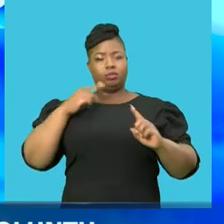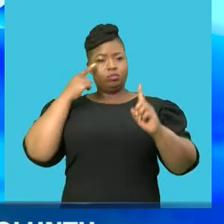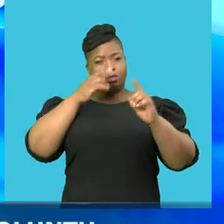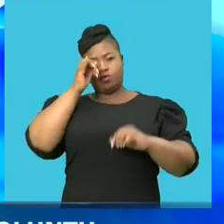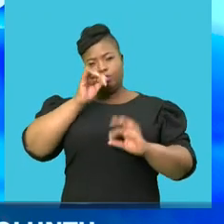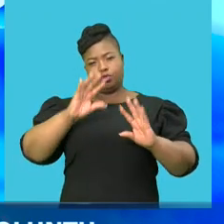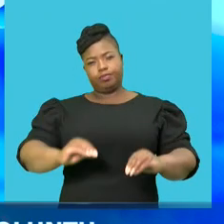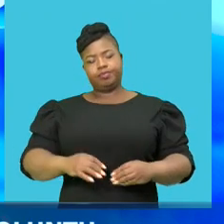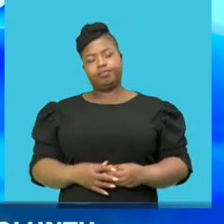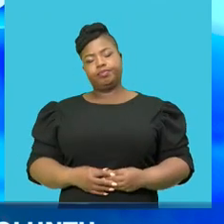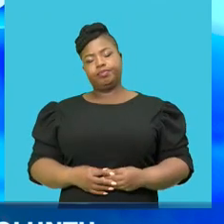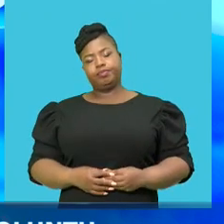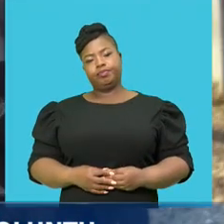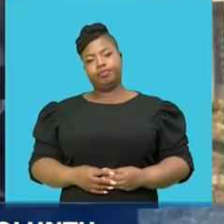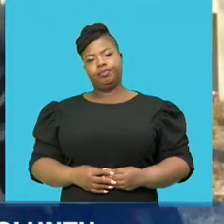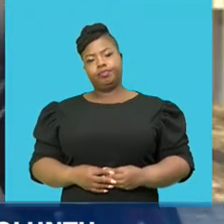zokunqanda nokuthintela ulwaphulo-mthetho.